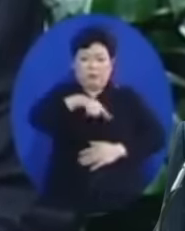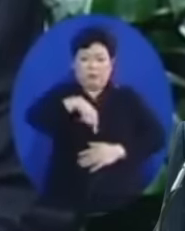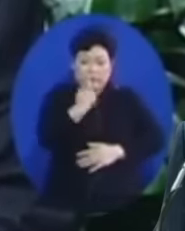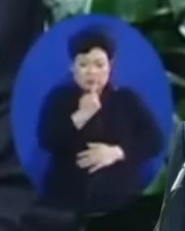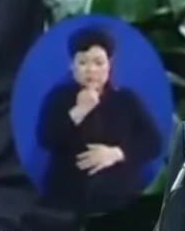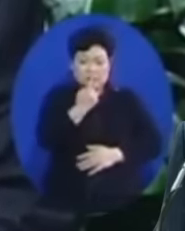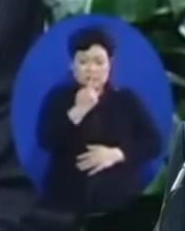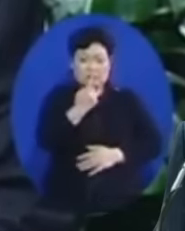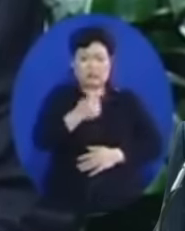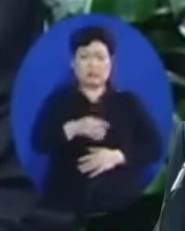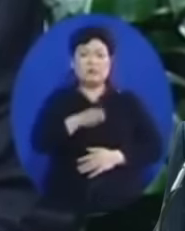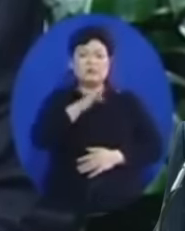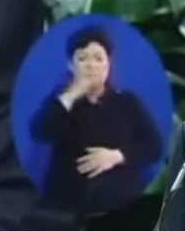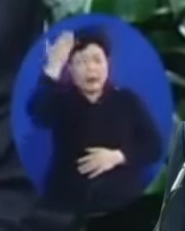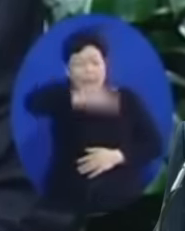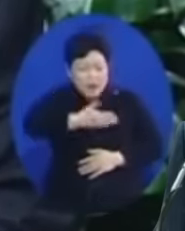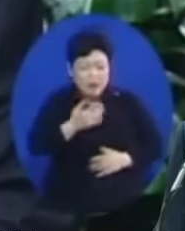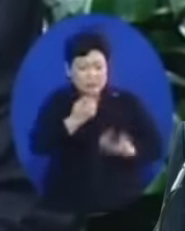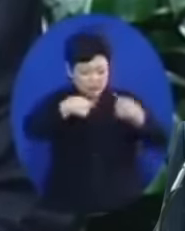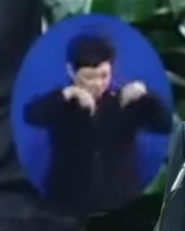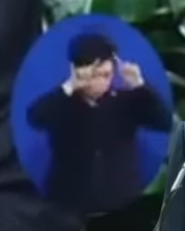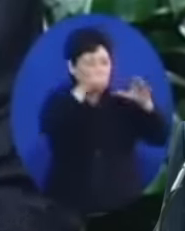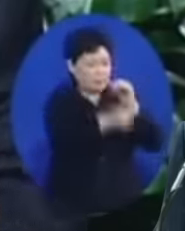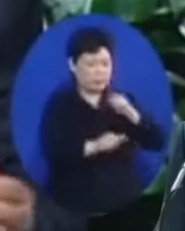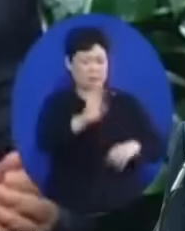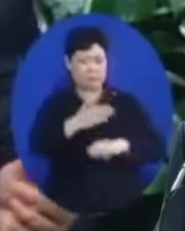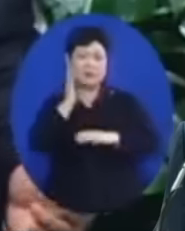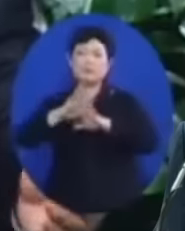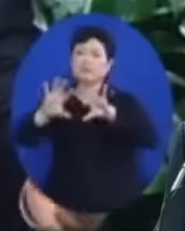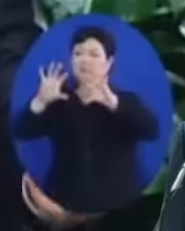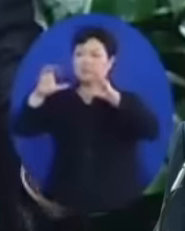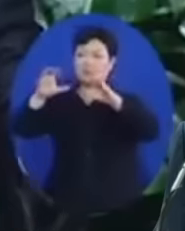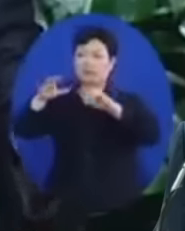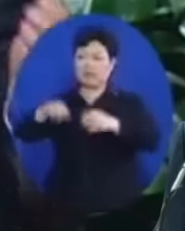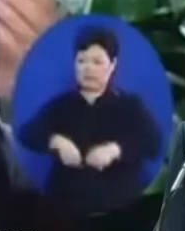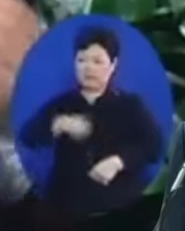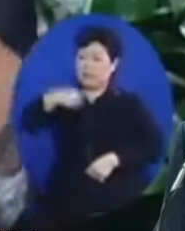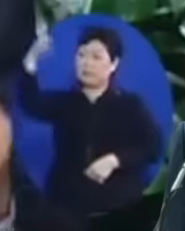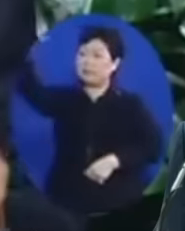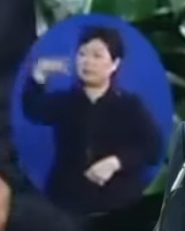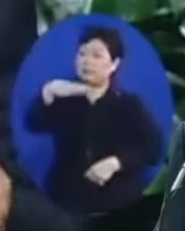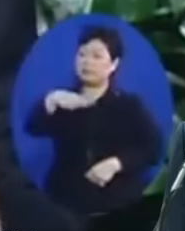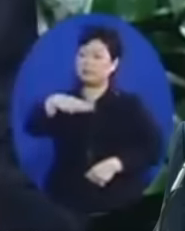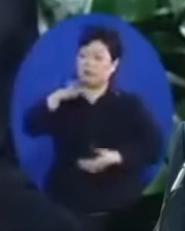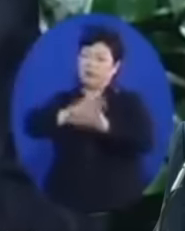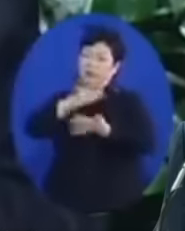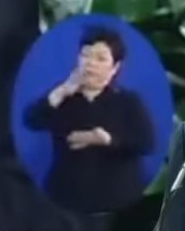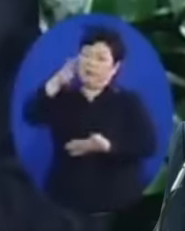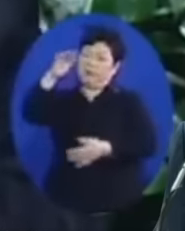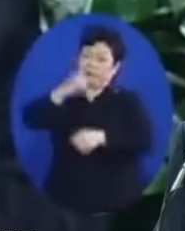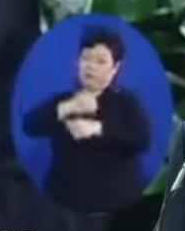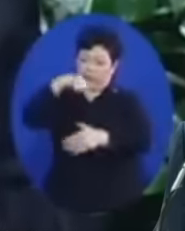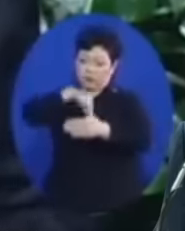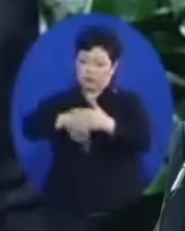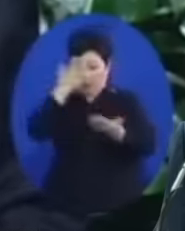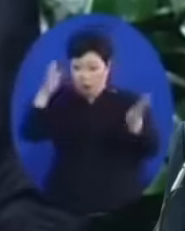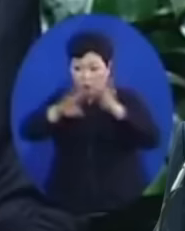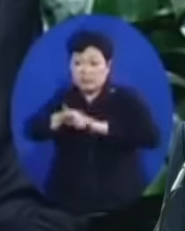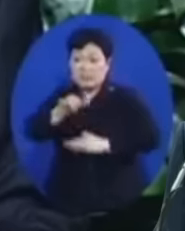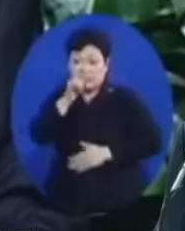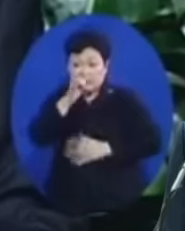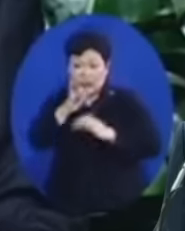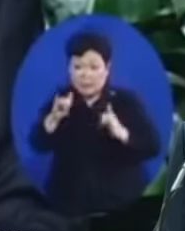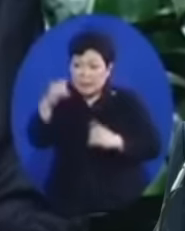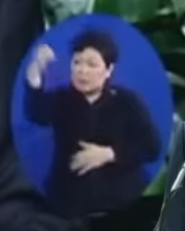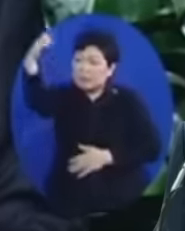발로 캄캄한 지옥으로 내려간다는 것입니다. 천국에 의의 빛이 너무나 비추기 때문에 내 속에 어두움이 있는 사람은